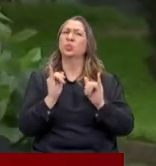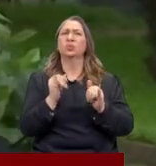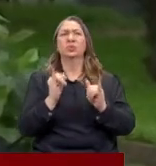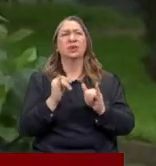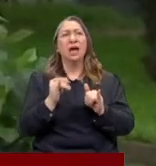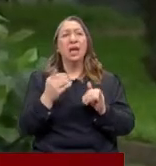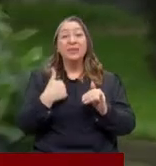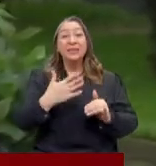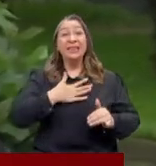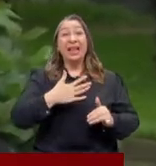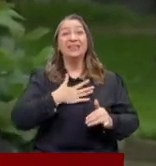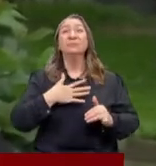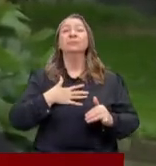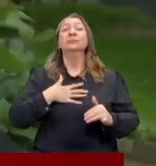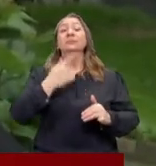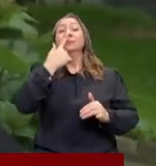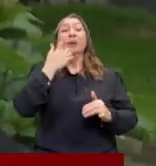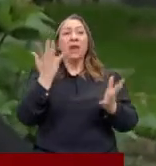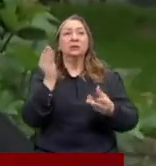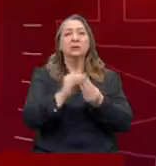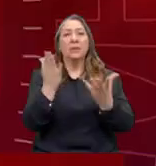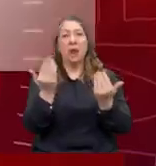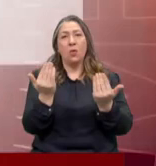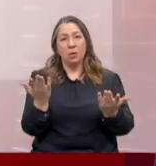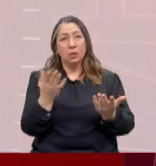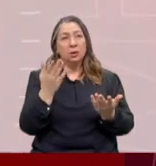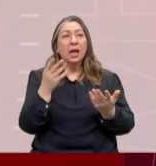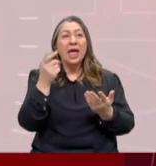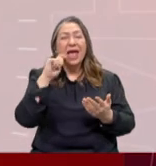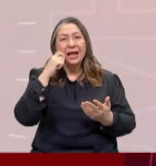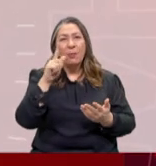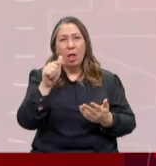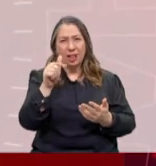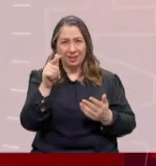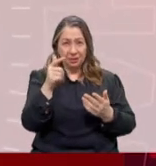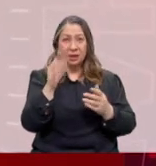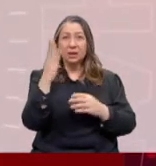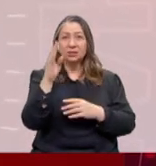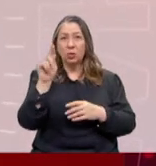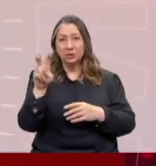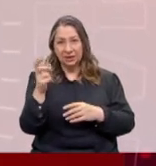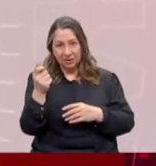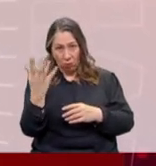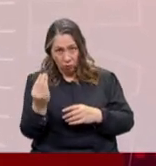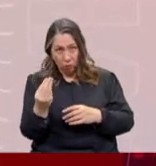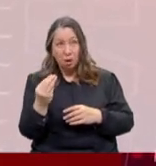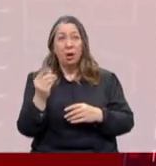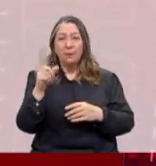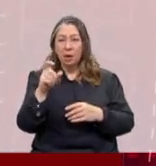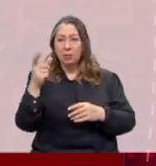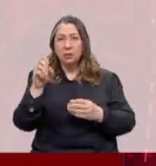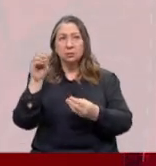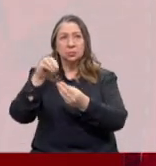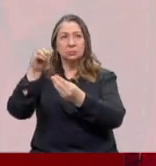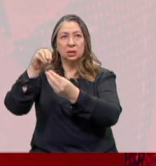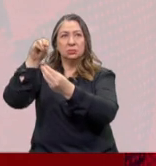kötü. Aldığımız nefes bile zamlanıyor. O haldeyiz yani. Ekim ayında 16 liraydı. Kasım'da 18 lira oldu. Aydan aya